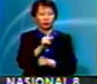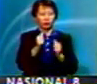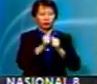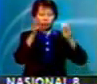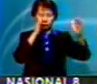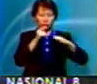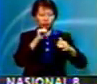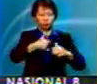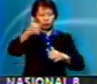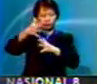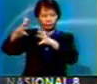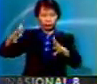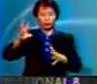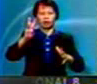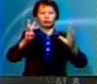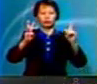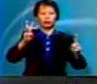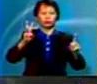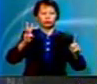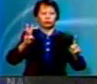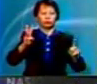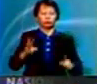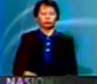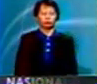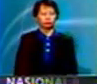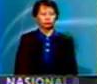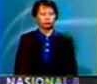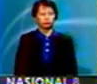Malaysia mencatat kemenangan besar 6-1 mengatasi Brunei.